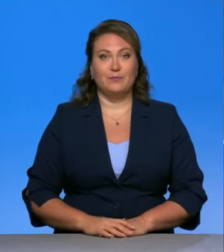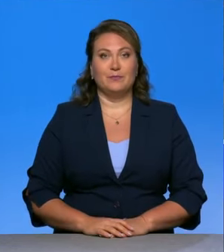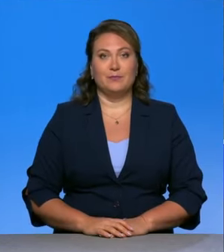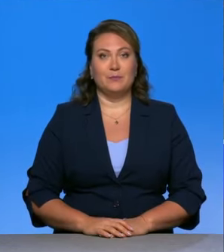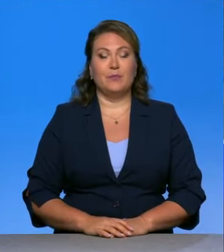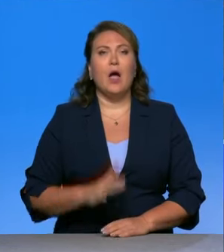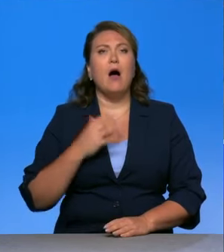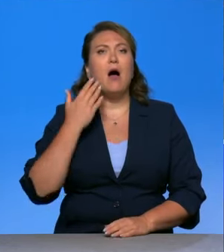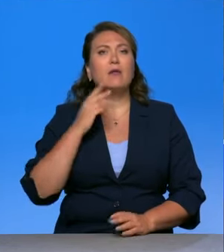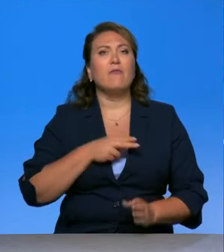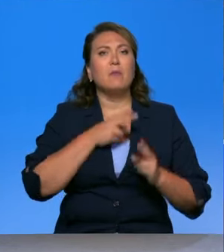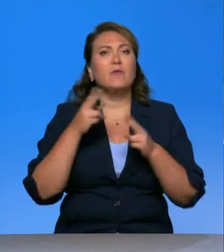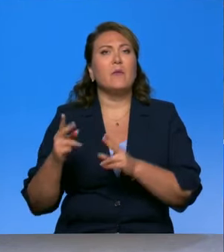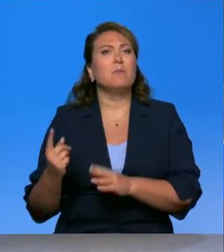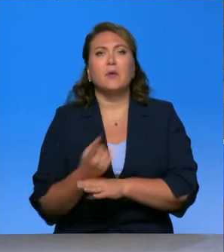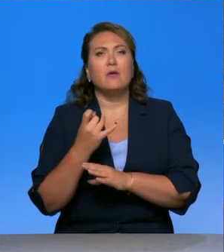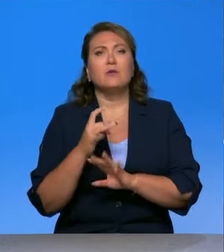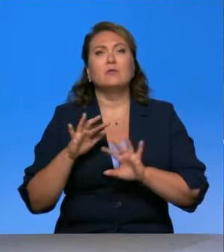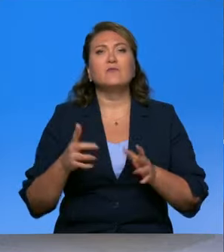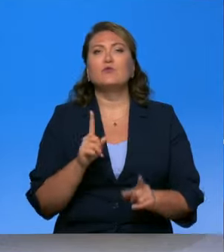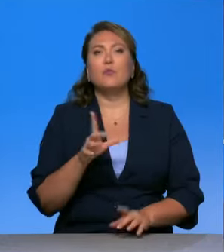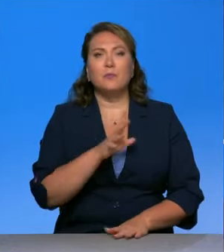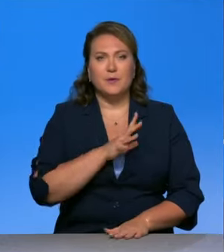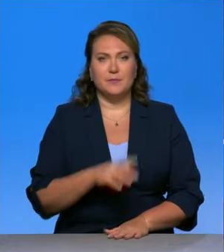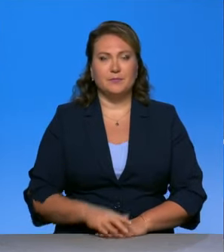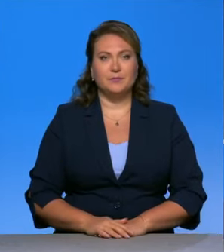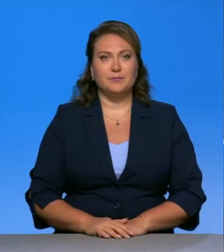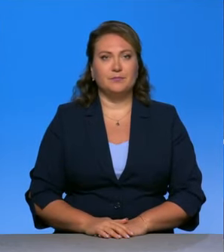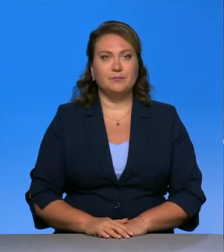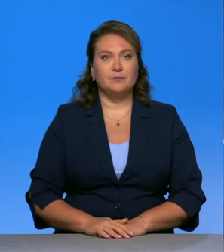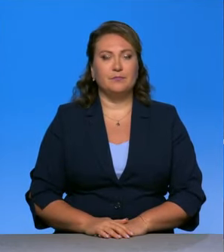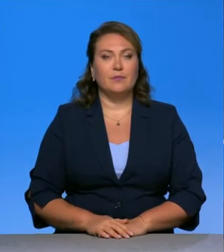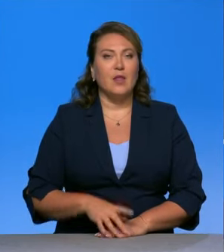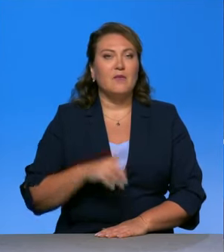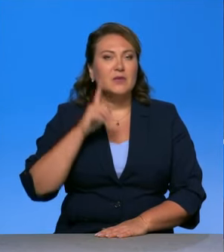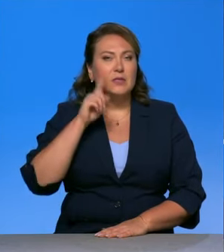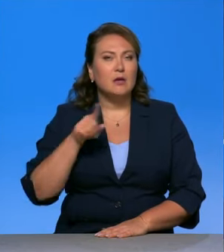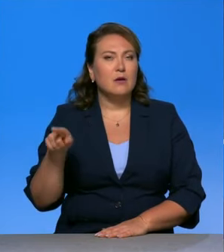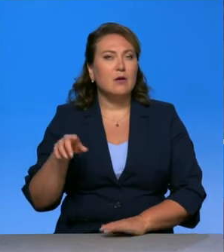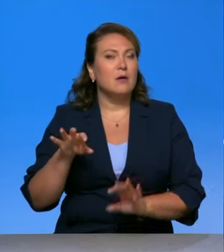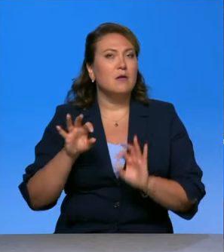А в начале как было? Вы просто начали, что сначала было? Вы знаете, несмотря на великолепнейший прием, они